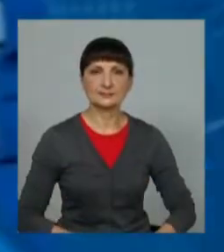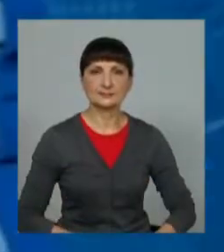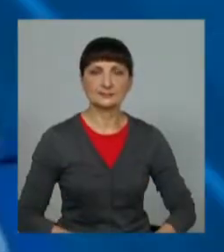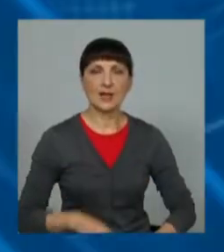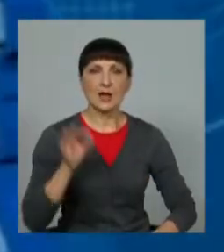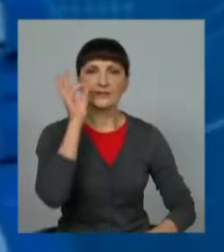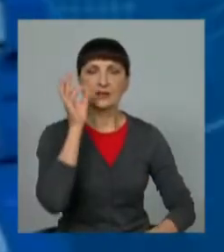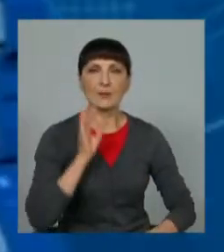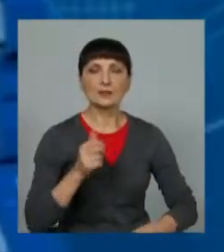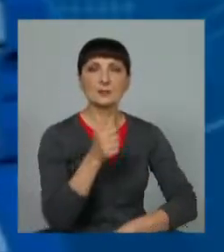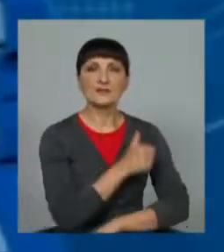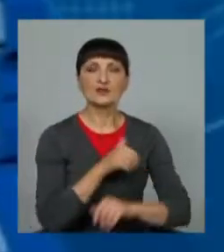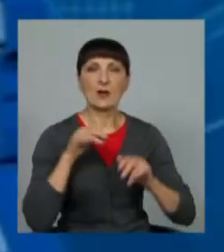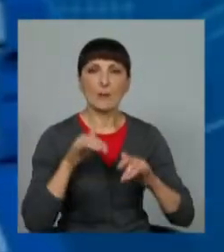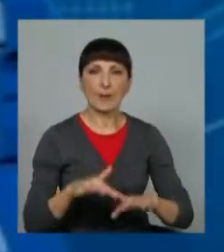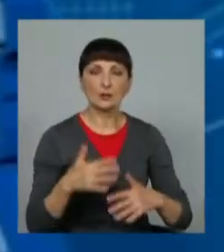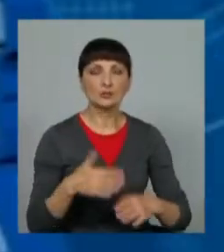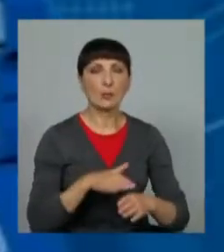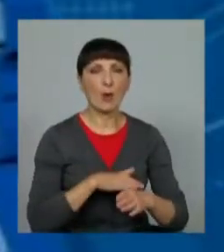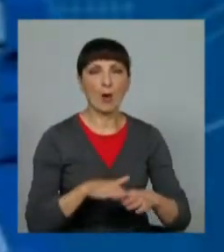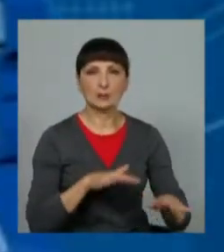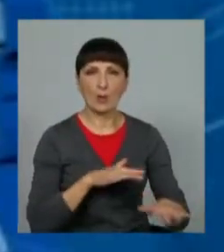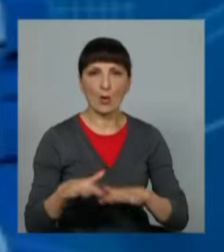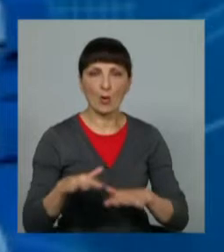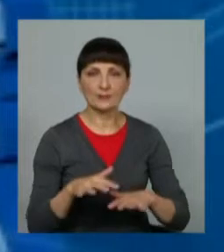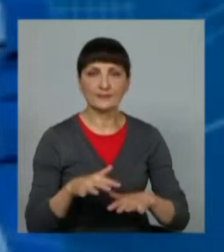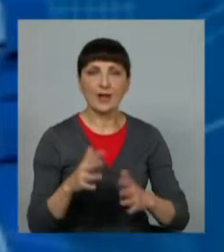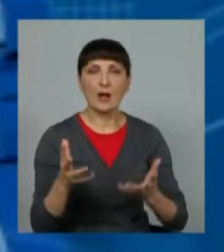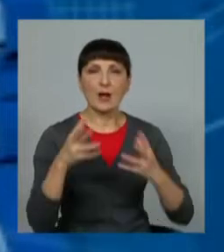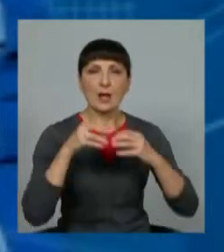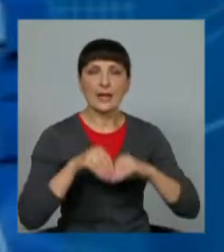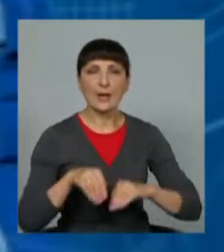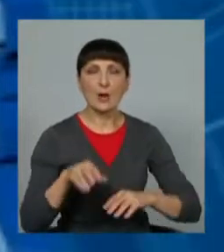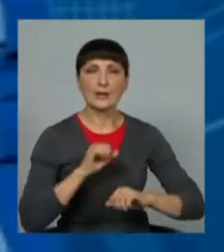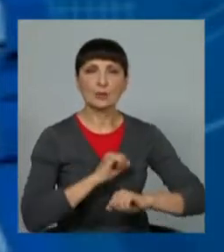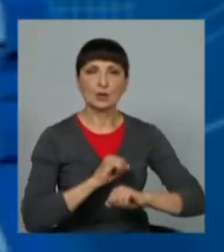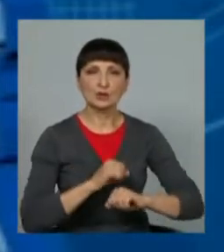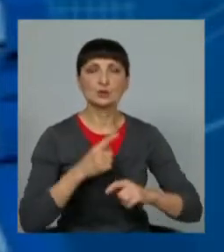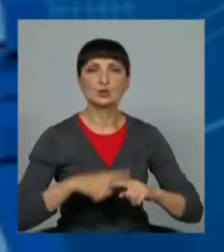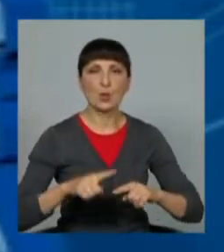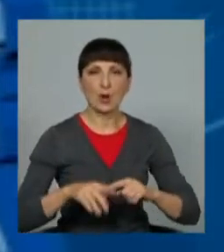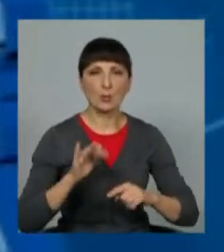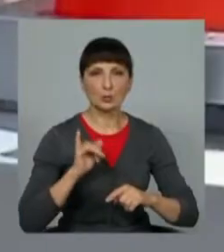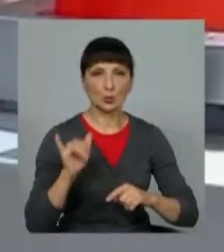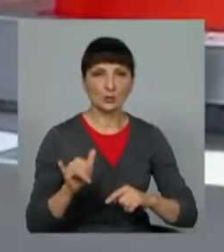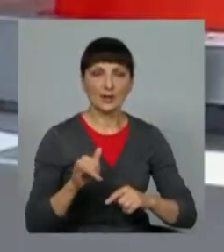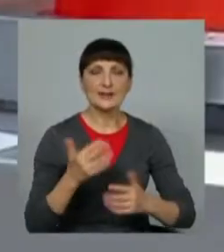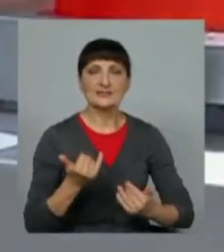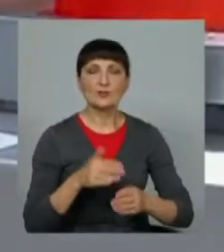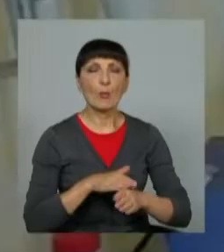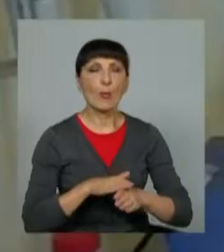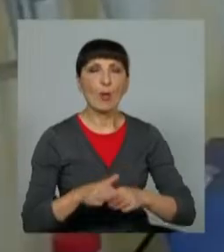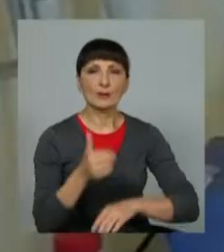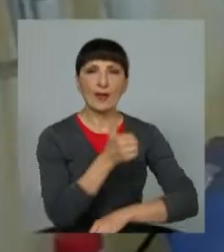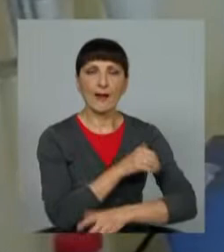В Германии прививочная кампания идет полным ходом. Обретение коллективного иммунитета уже не за горами. На сегодня полный объем доз